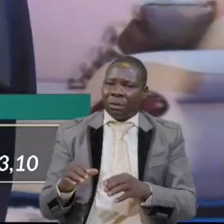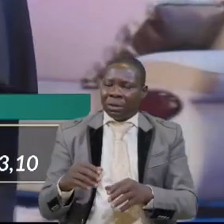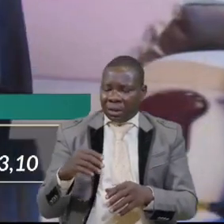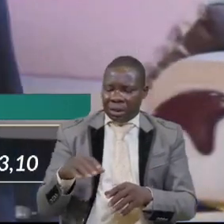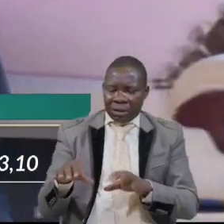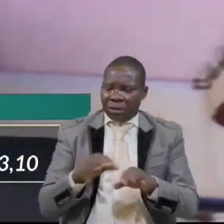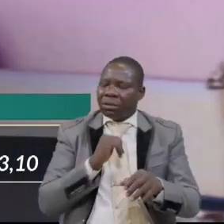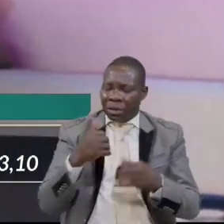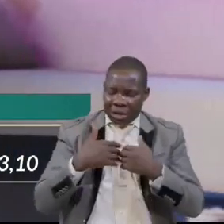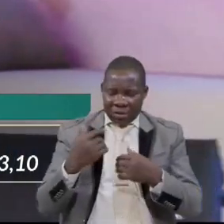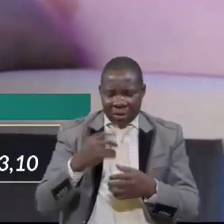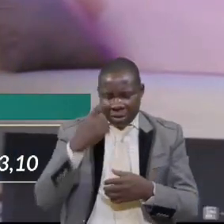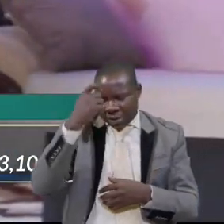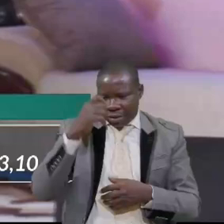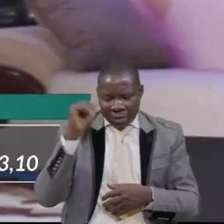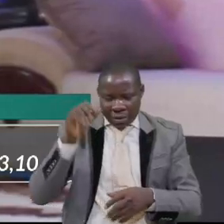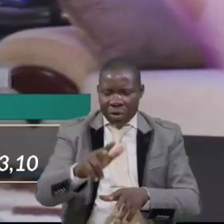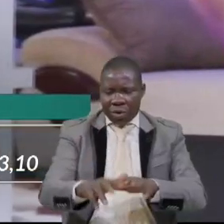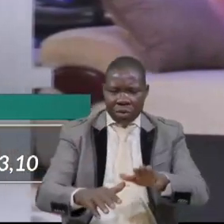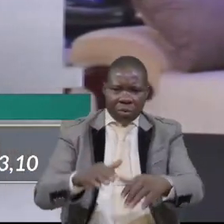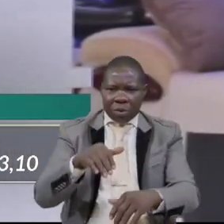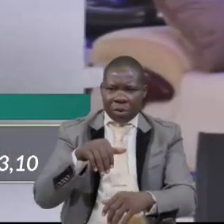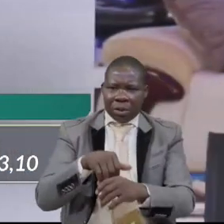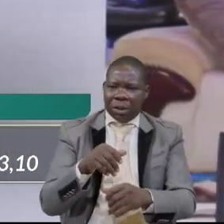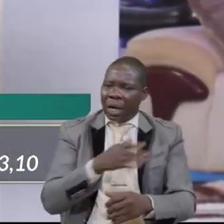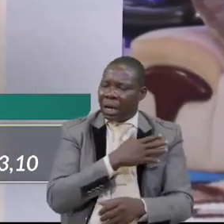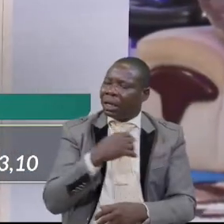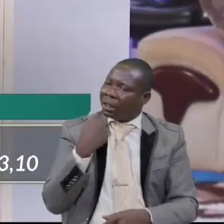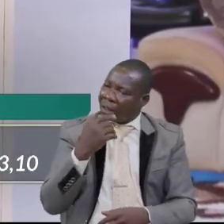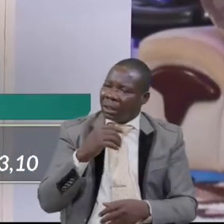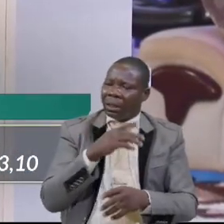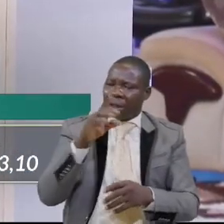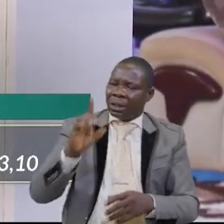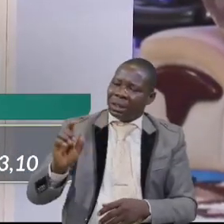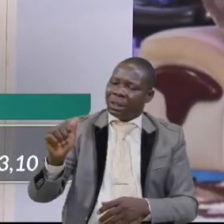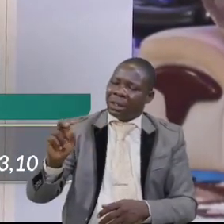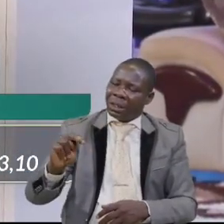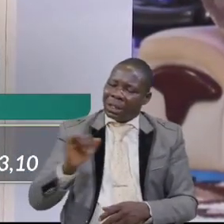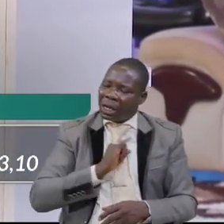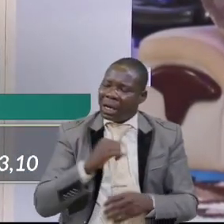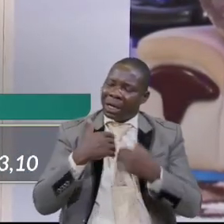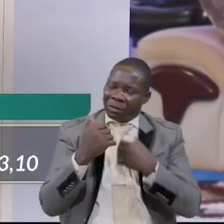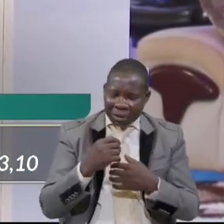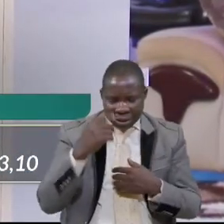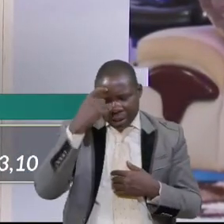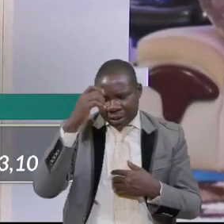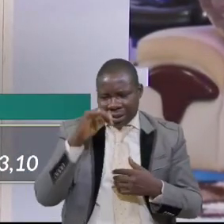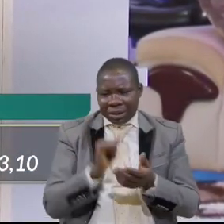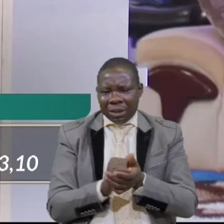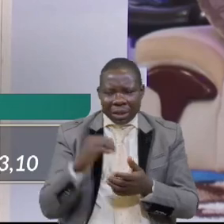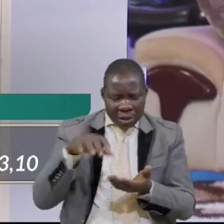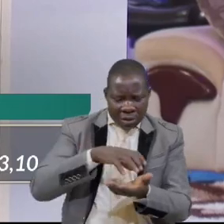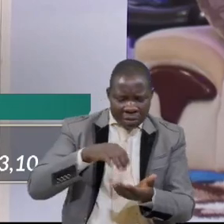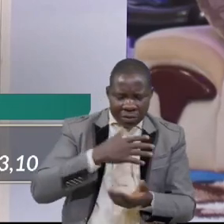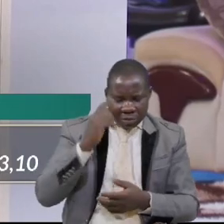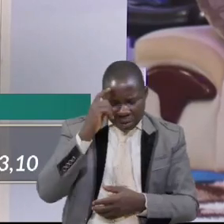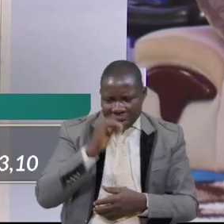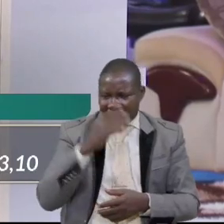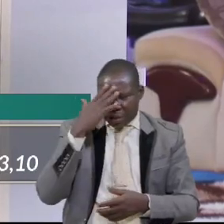Oh, et Daniel, j'ai eu un rêve qui me confond. Il connaissait son Dieu, dis-moi le rêve ici